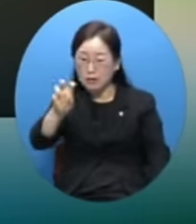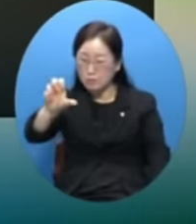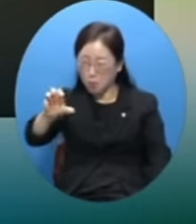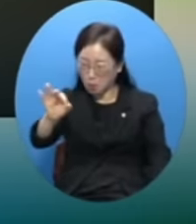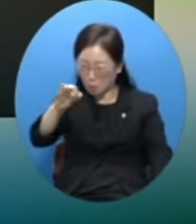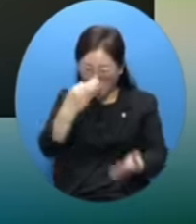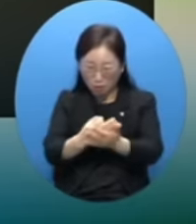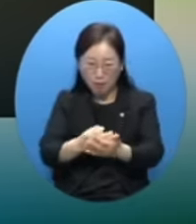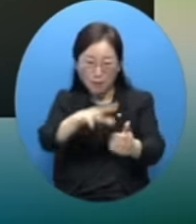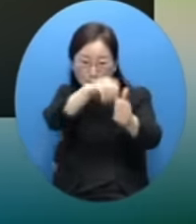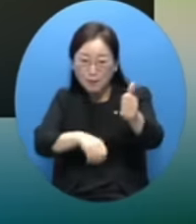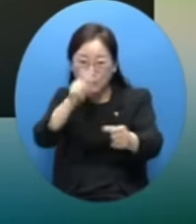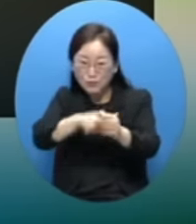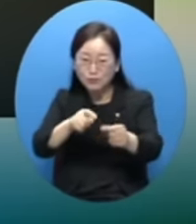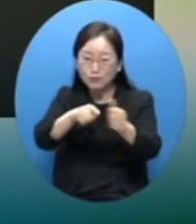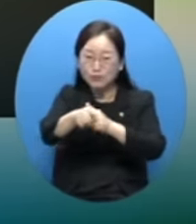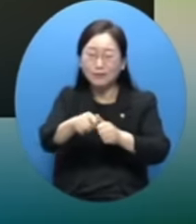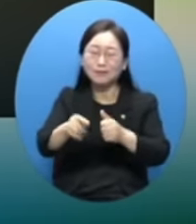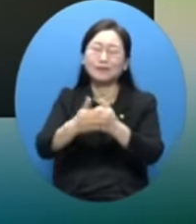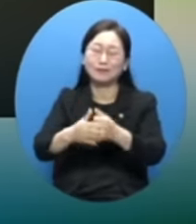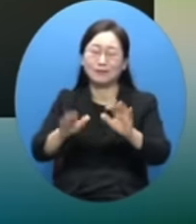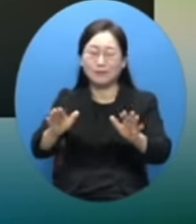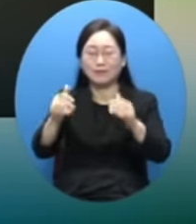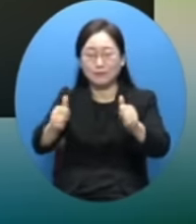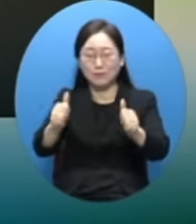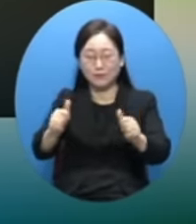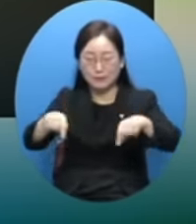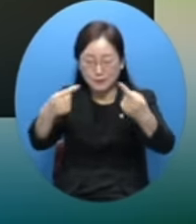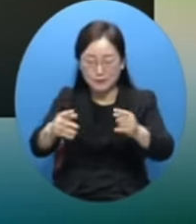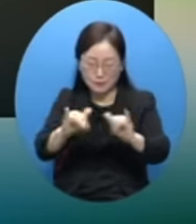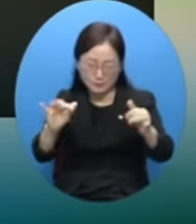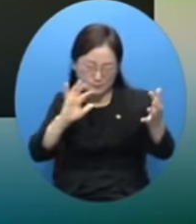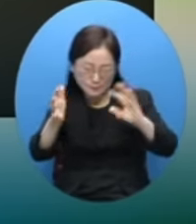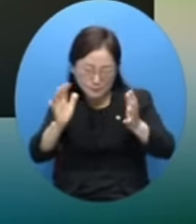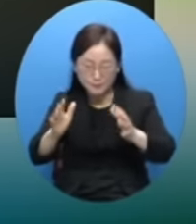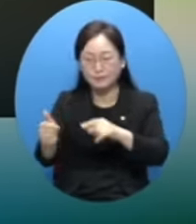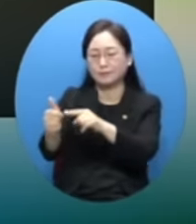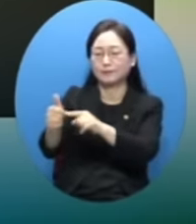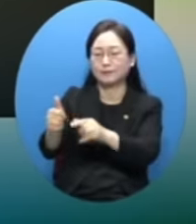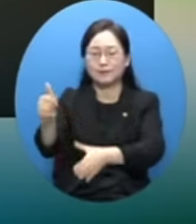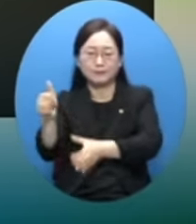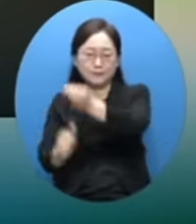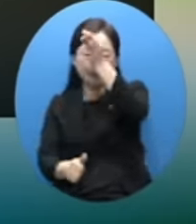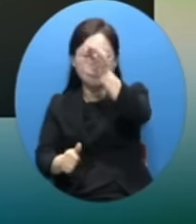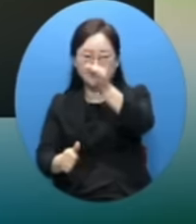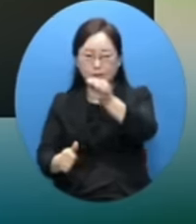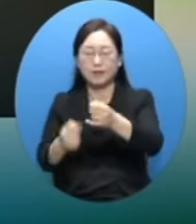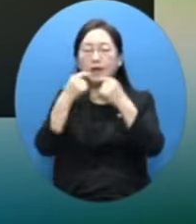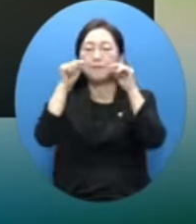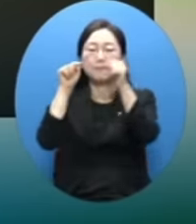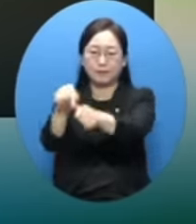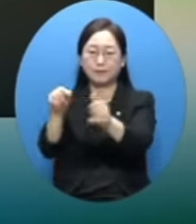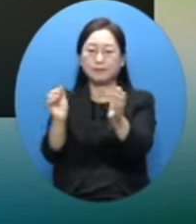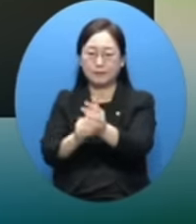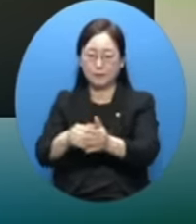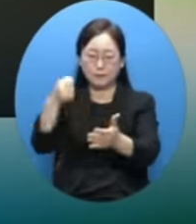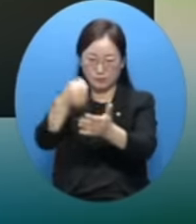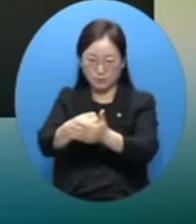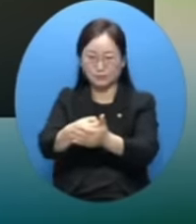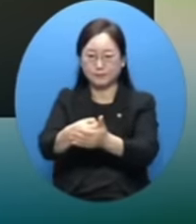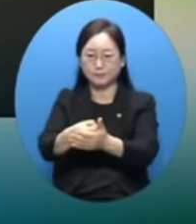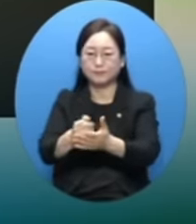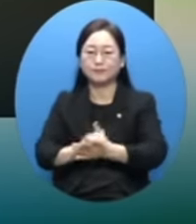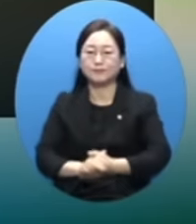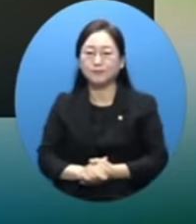죽인 것입니다. 재판에 참석했던 모든 배심원들도 극형에 처할 것을 명했습니다. 결정을